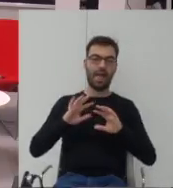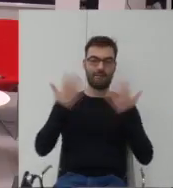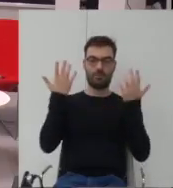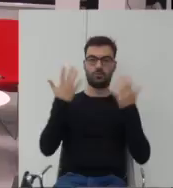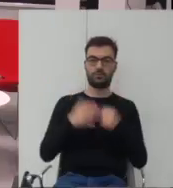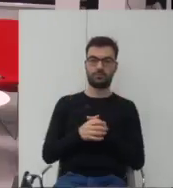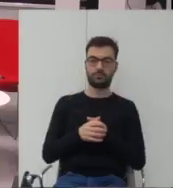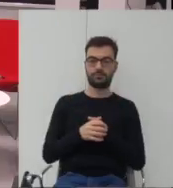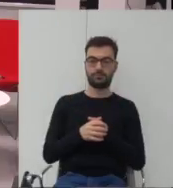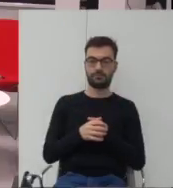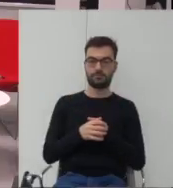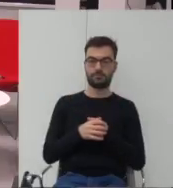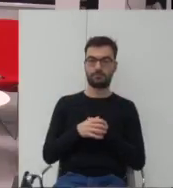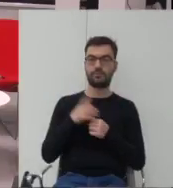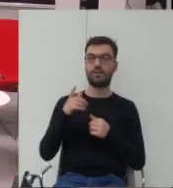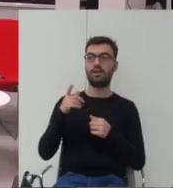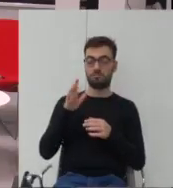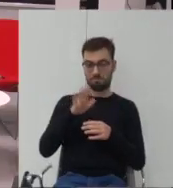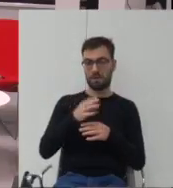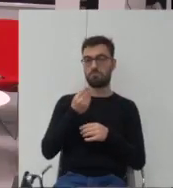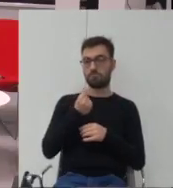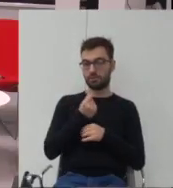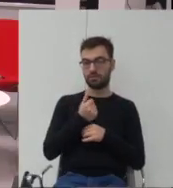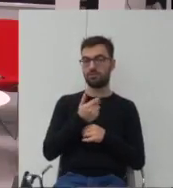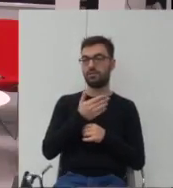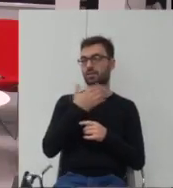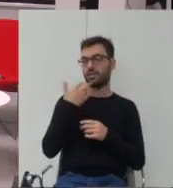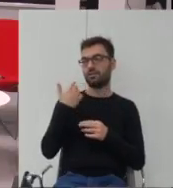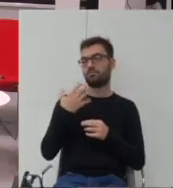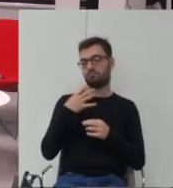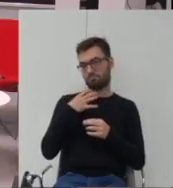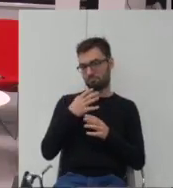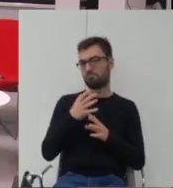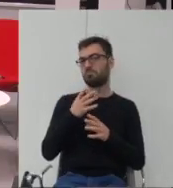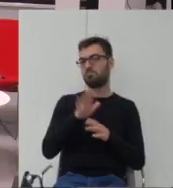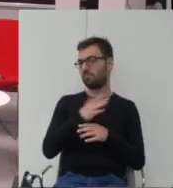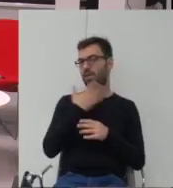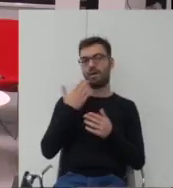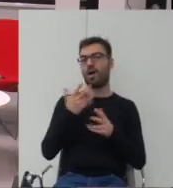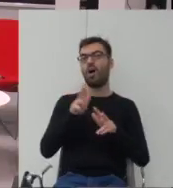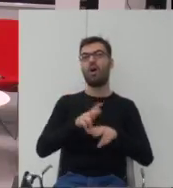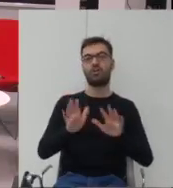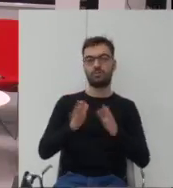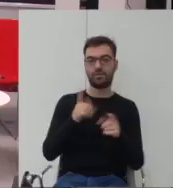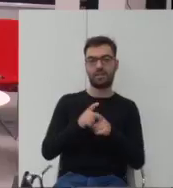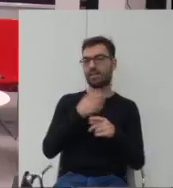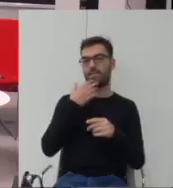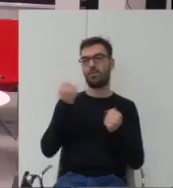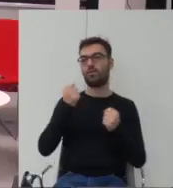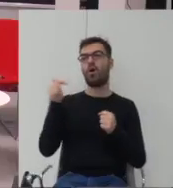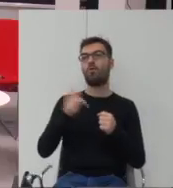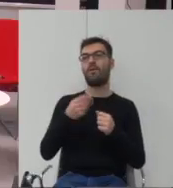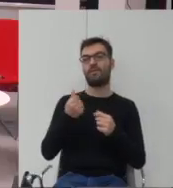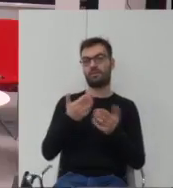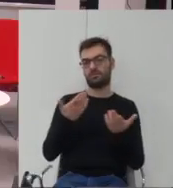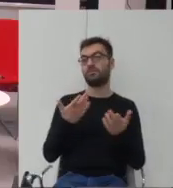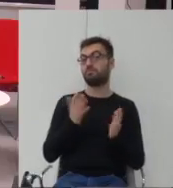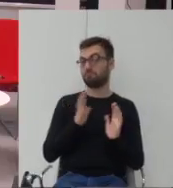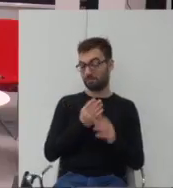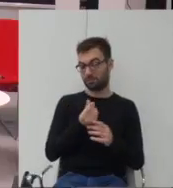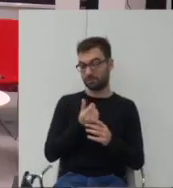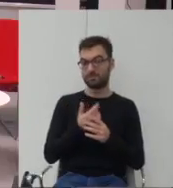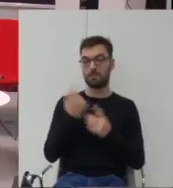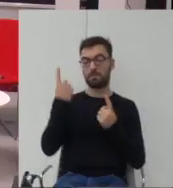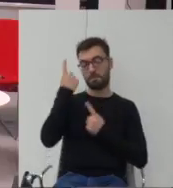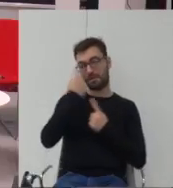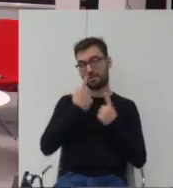ludzie wcale majętni, nieobciążeni już rodzinami, często też bez dużych zobowiązań finansowych.